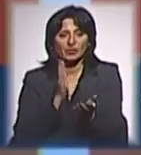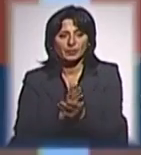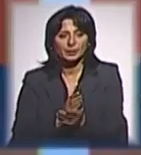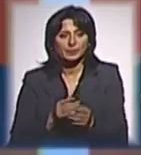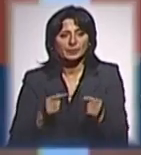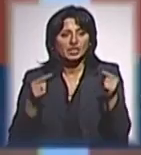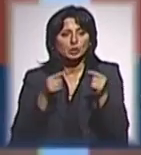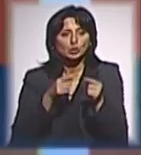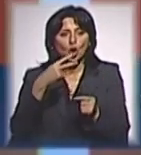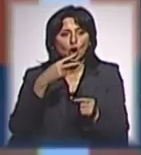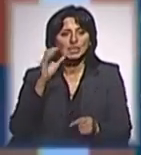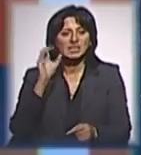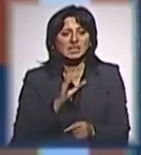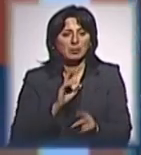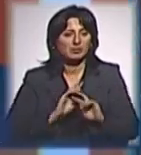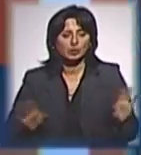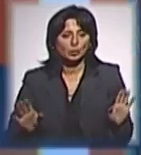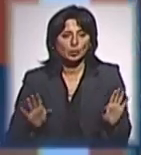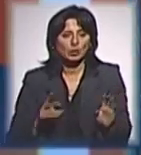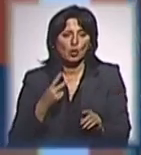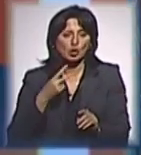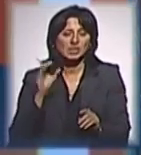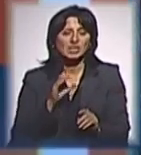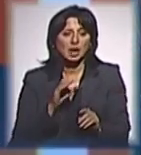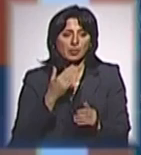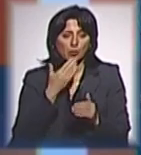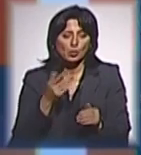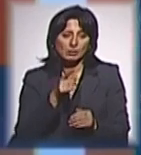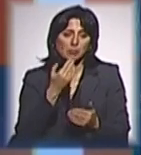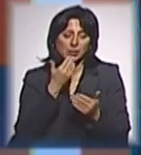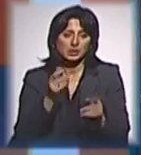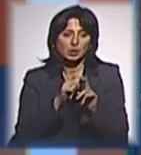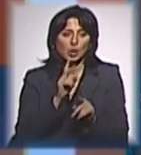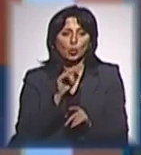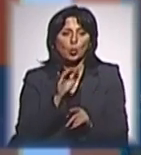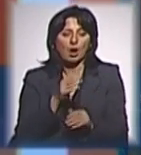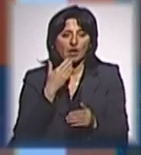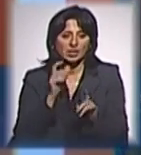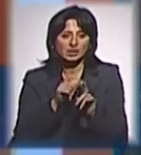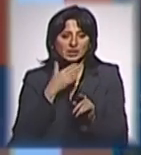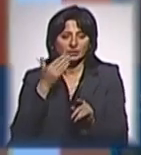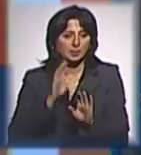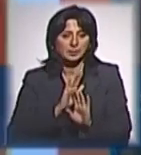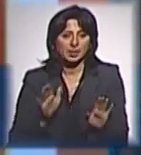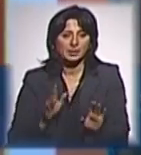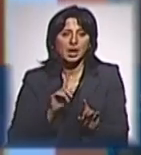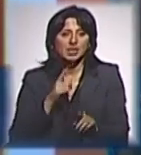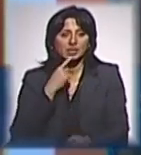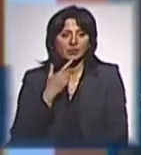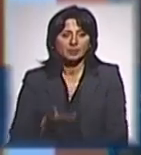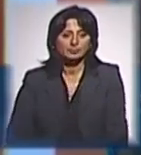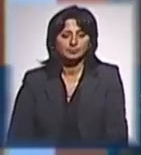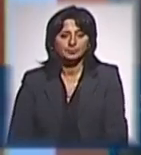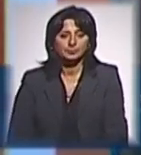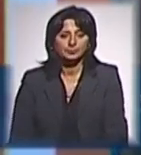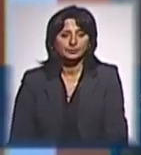ზუსტად 20 წამი დამრჩა გადაცემის დასრულებამდე და მინდა რომ თბილისის მერობის კანდიდატმა კახა კუკავამ ქვას ის რაც უნდა რომ